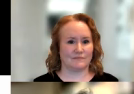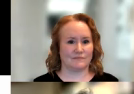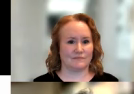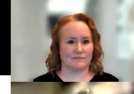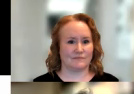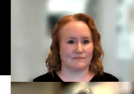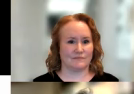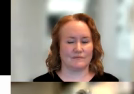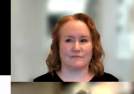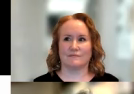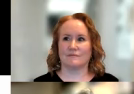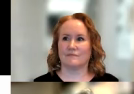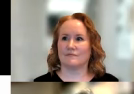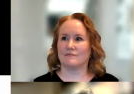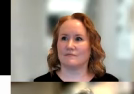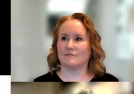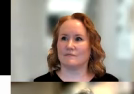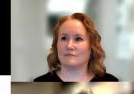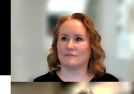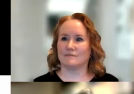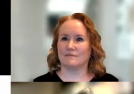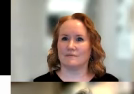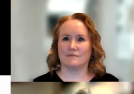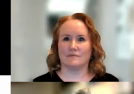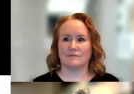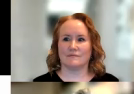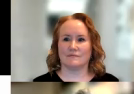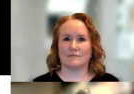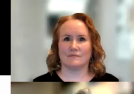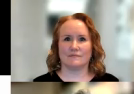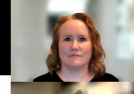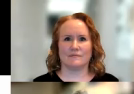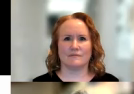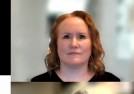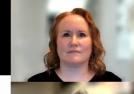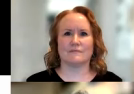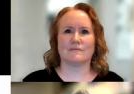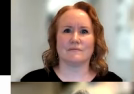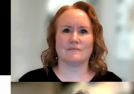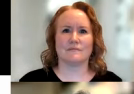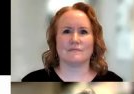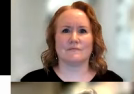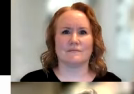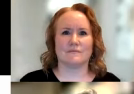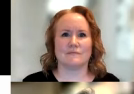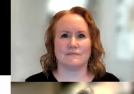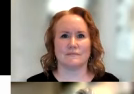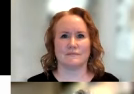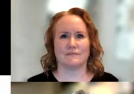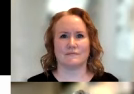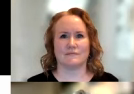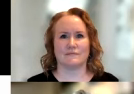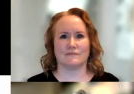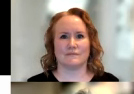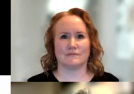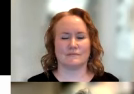att I alla fall supplera den handlingsplan som ligger, eller I alla fall revidera den